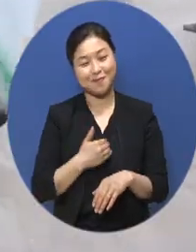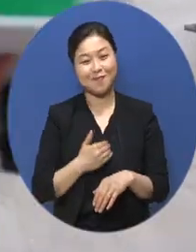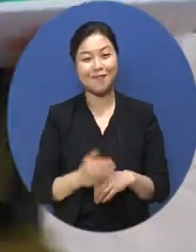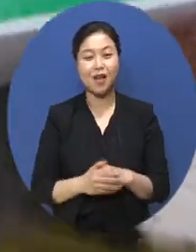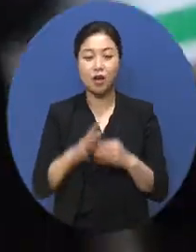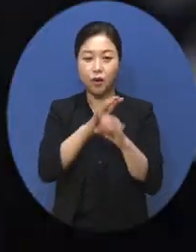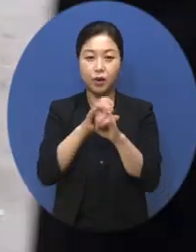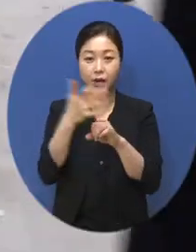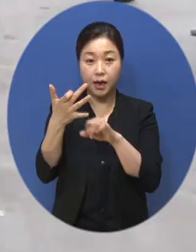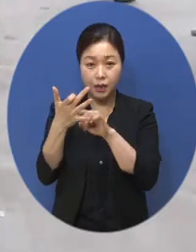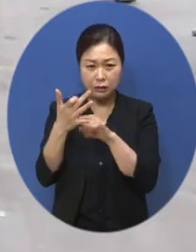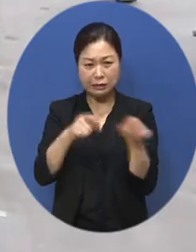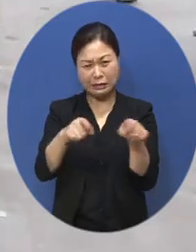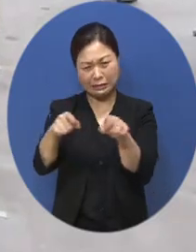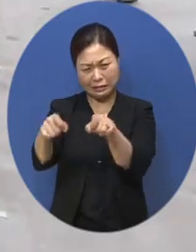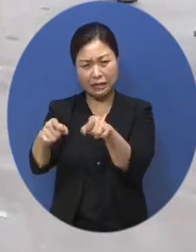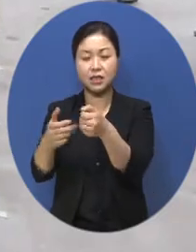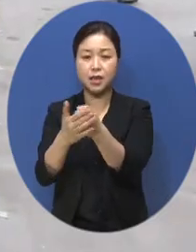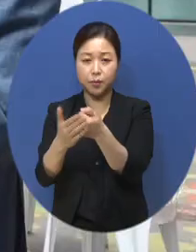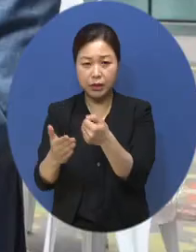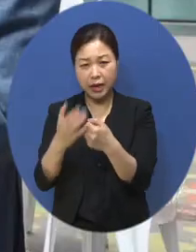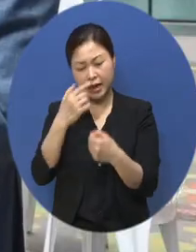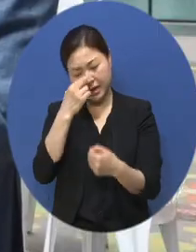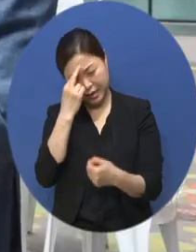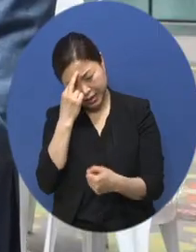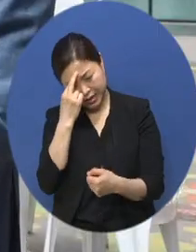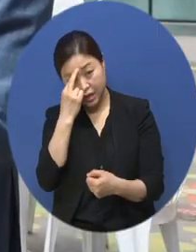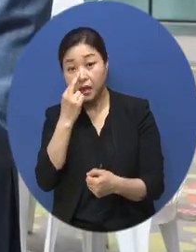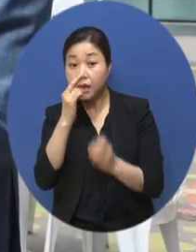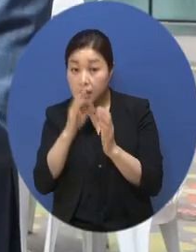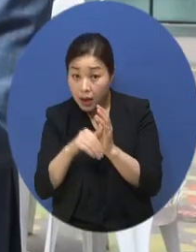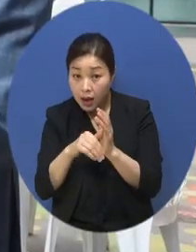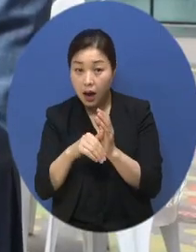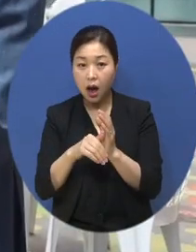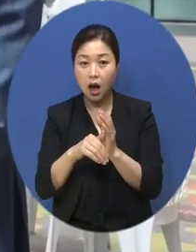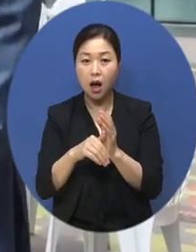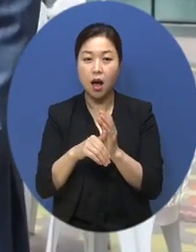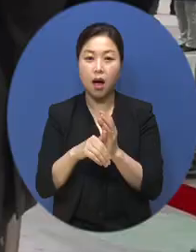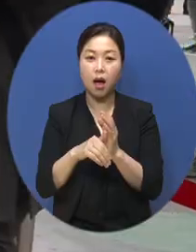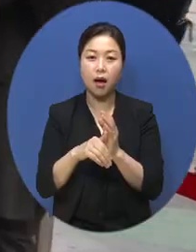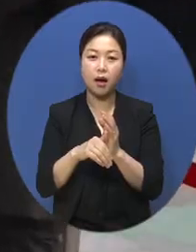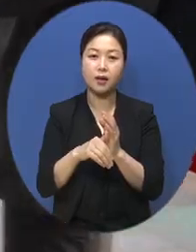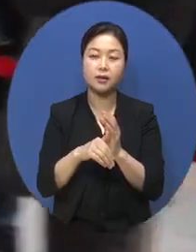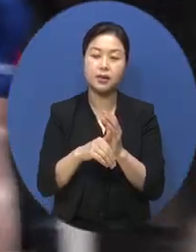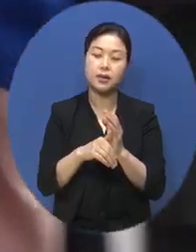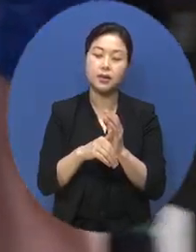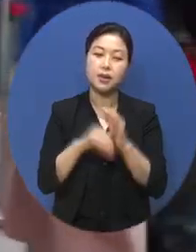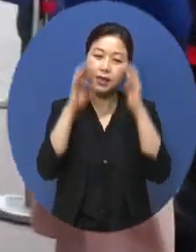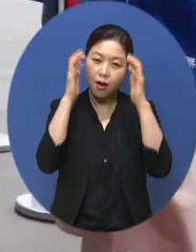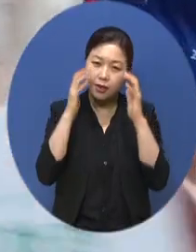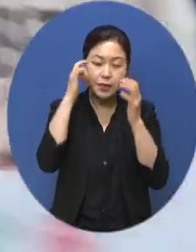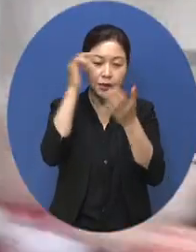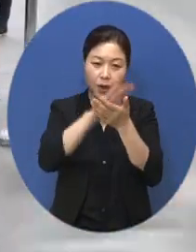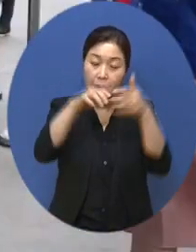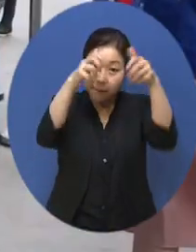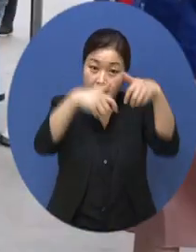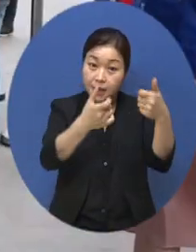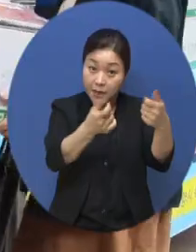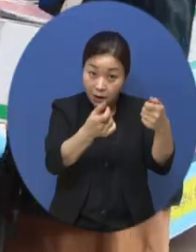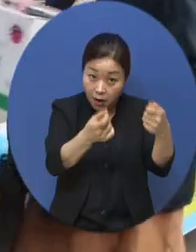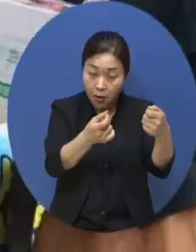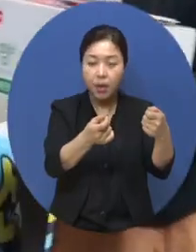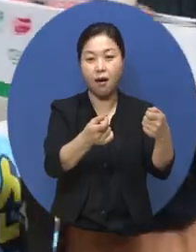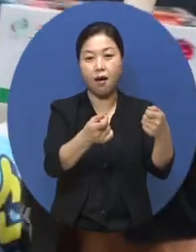코로나19 장기화에 따른 시름이 계속되는 때에 이날 내린 초여름빛처럼 농민들과 시민들의